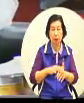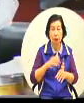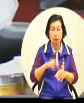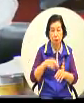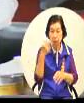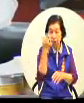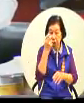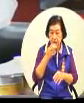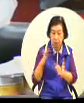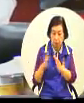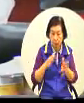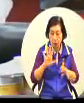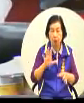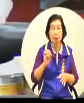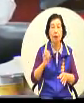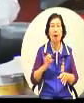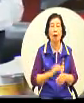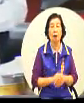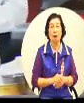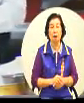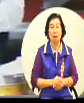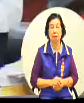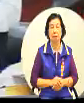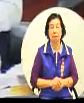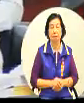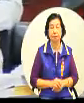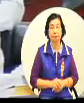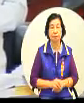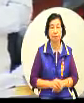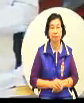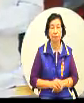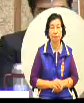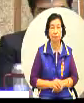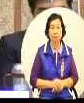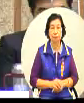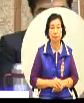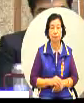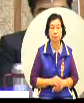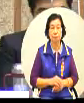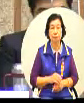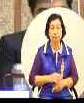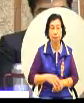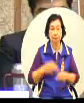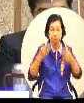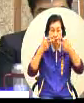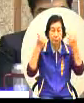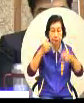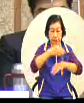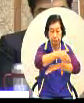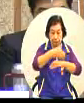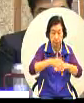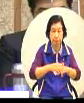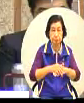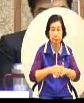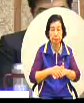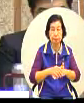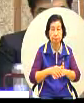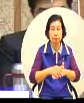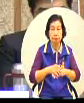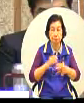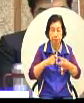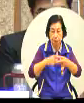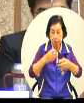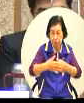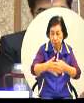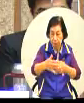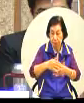复。 好，谢谢主席，谢谢议员。那我想有关于原乡这部分，只要任何工程啊，如果我想他